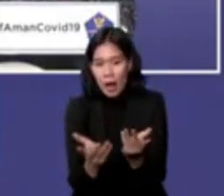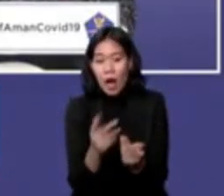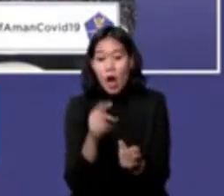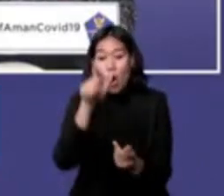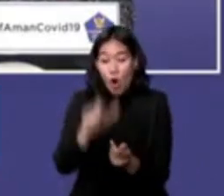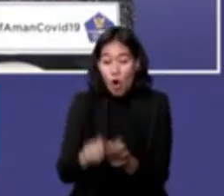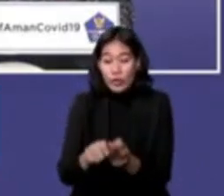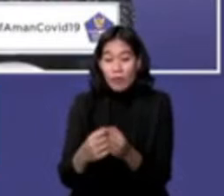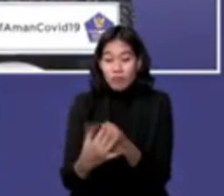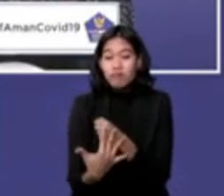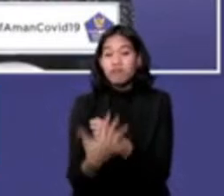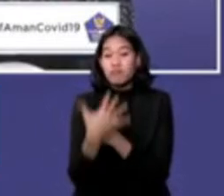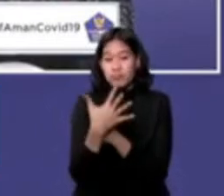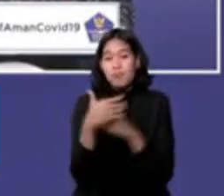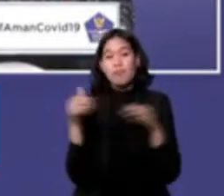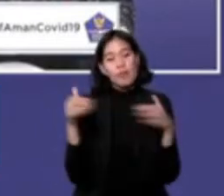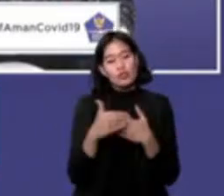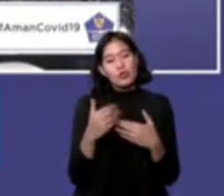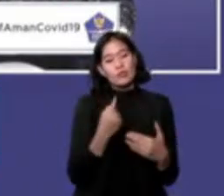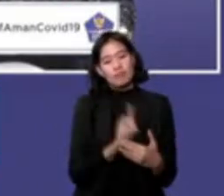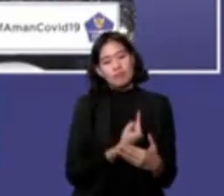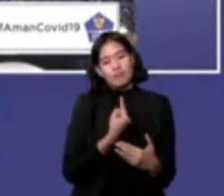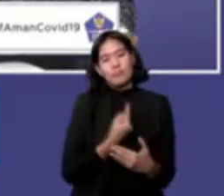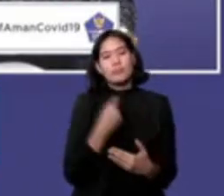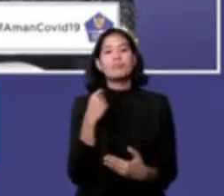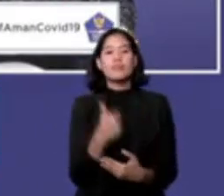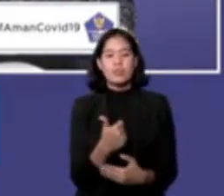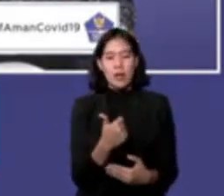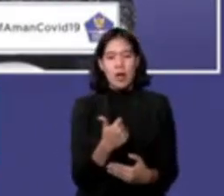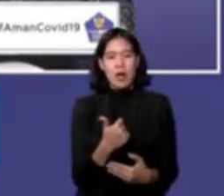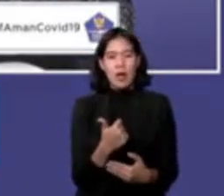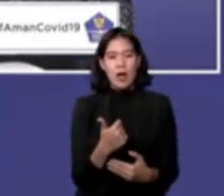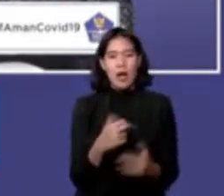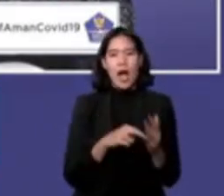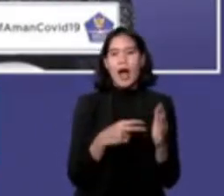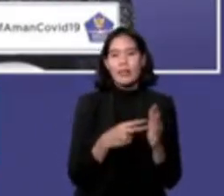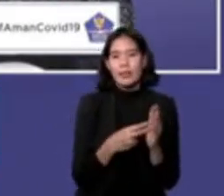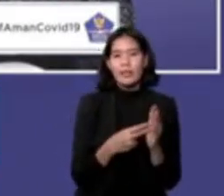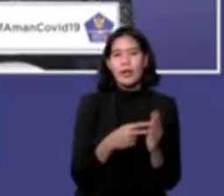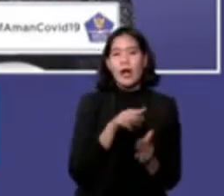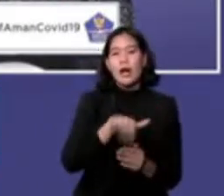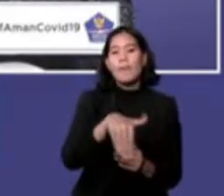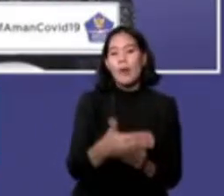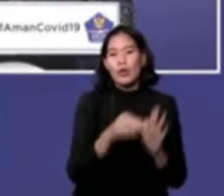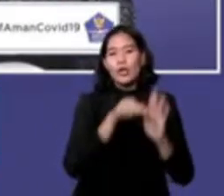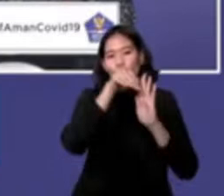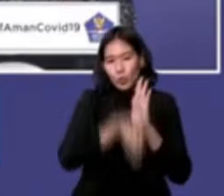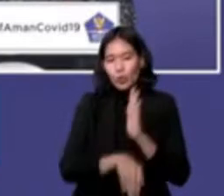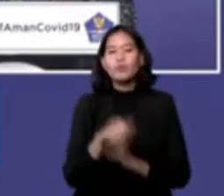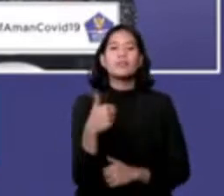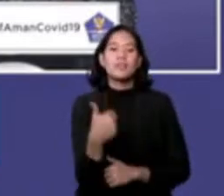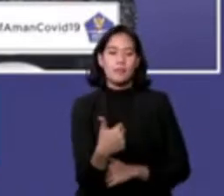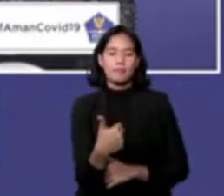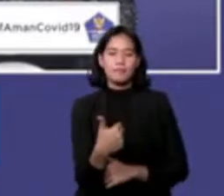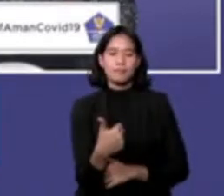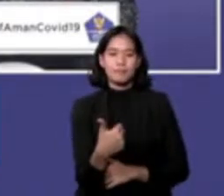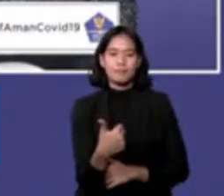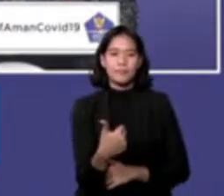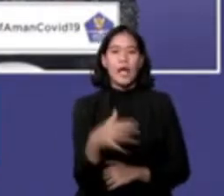kita isolasi, mampu kita rawat dengan baik, maka sudah barang tentu angka kematian ini nanti akan turun juga